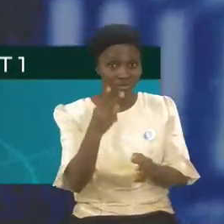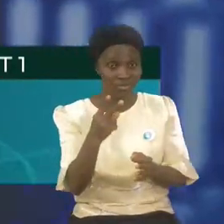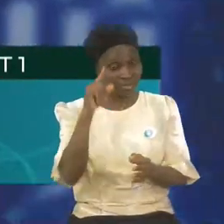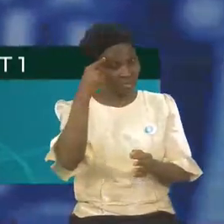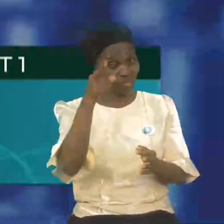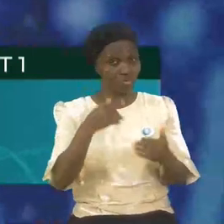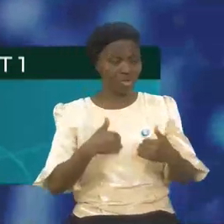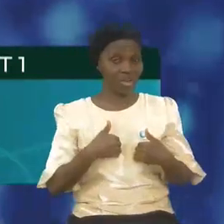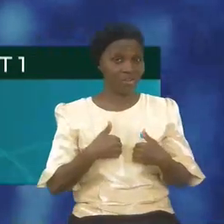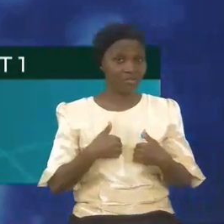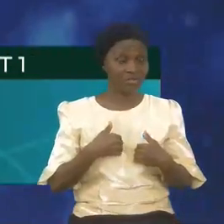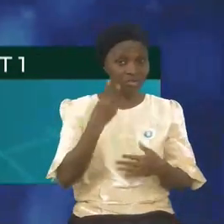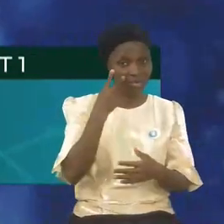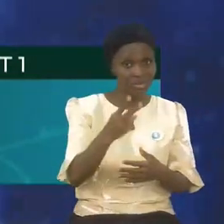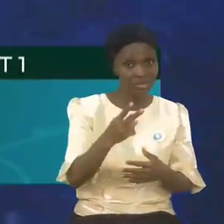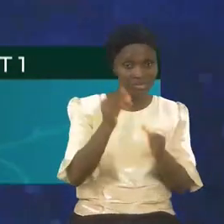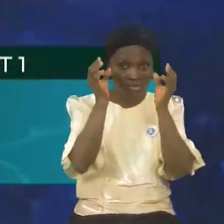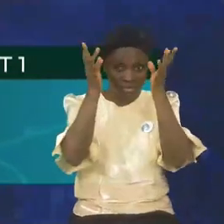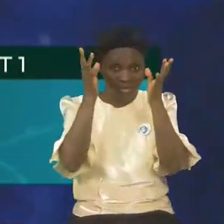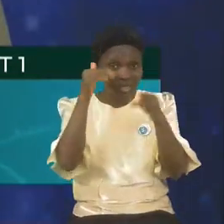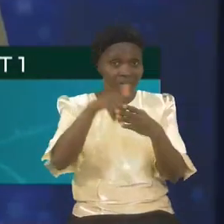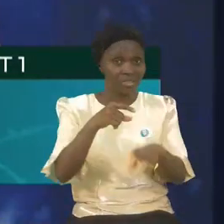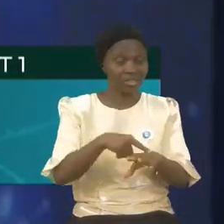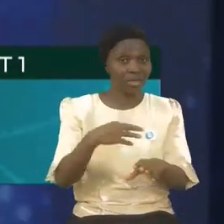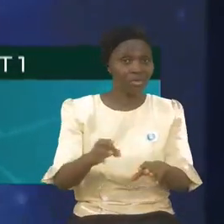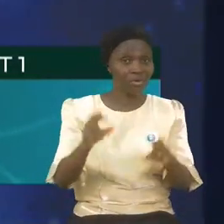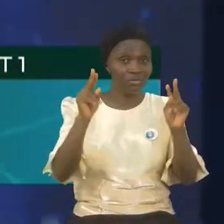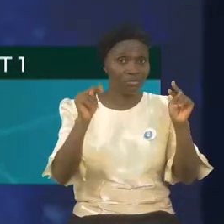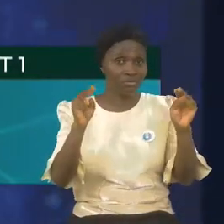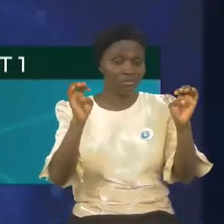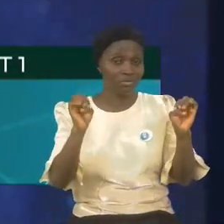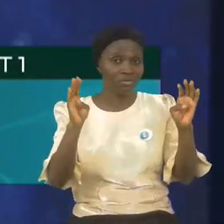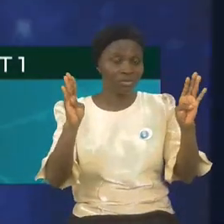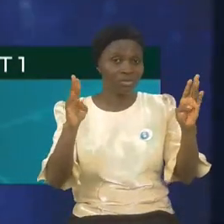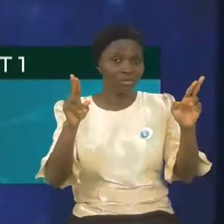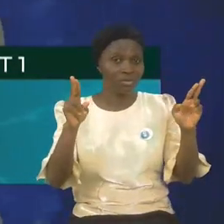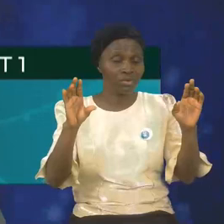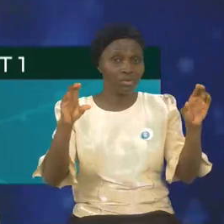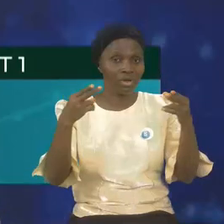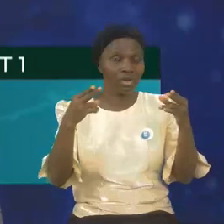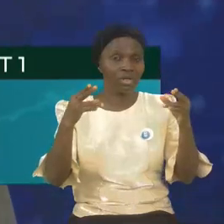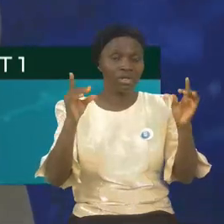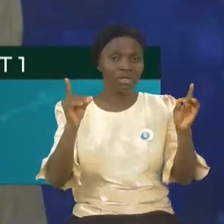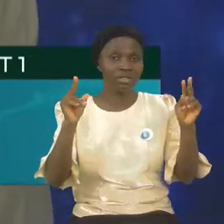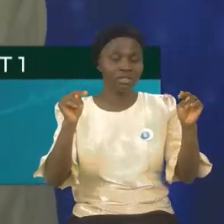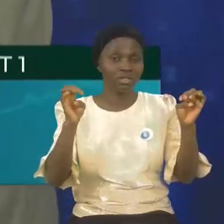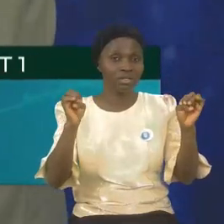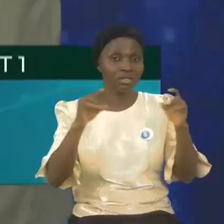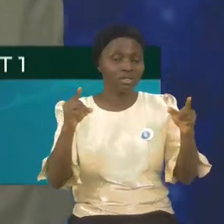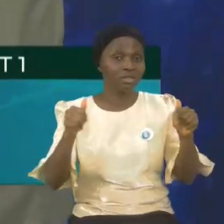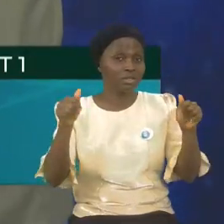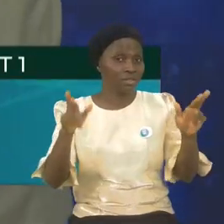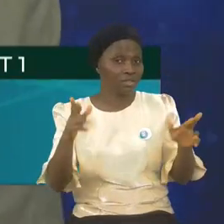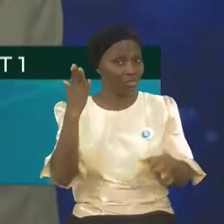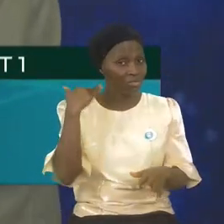brutalité quand on quand vous croyez avoir vu la cruauté dans le passé au temps de nekenza vous